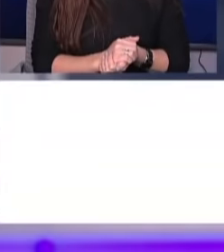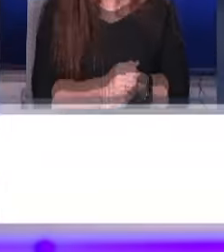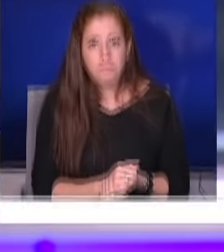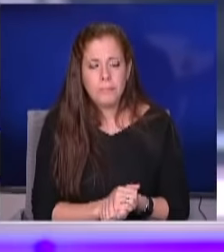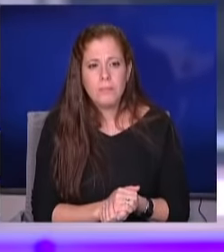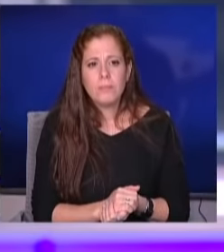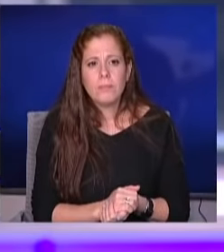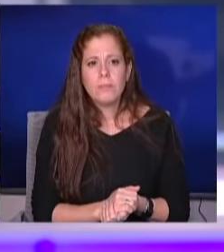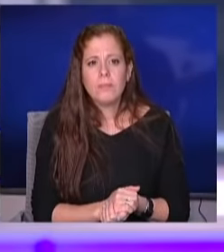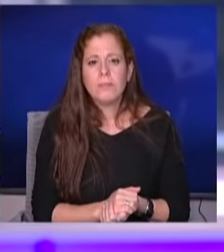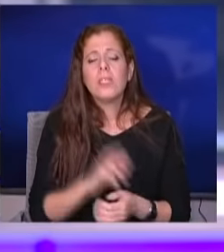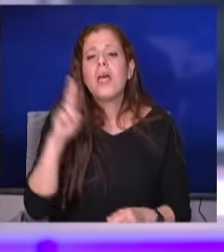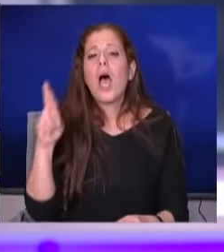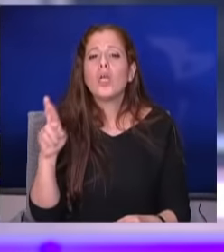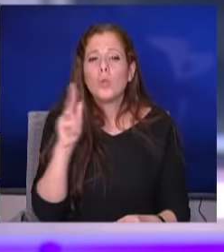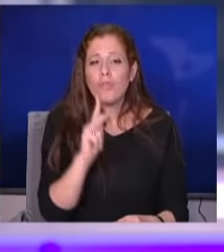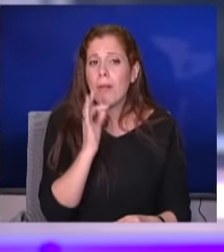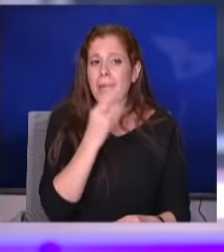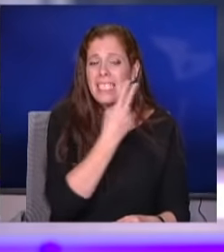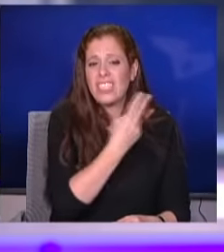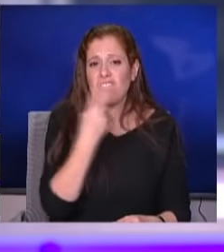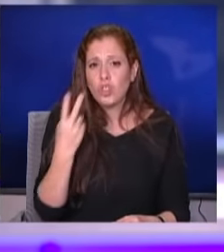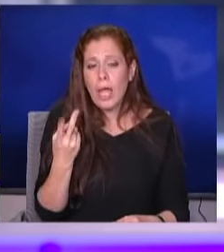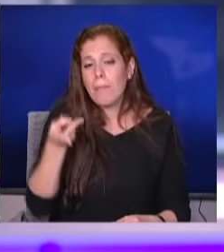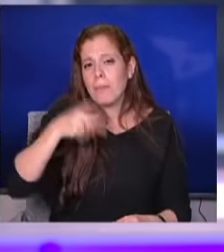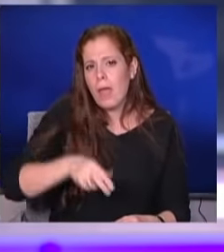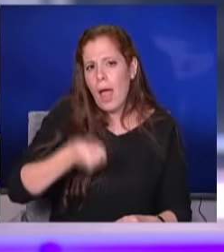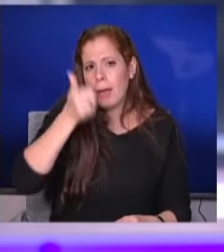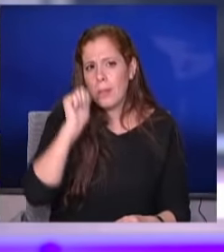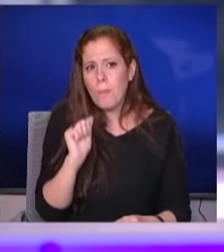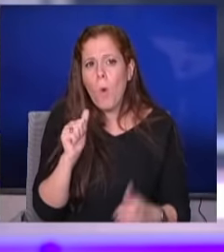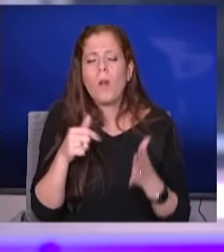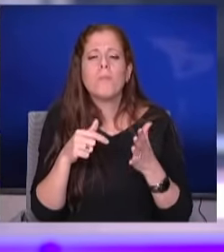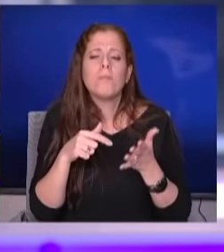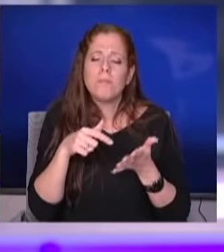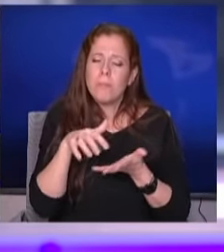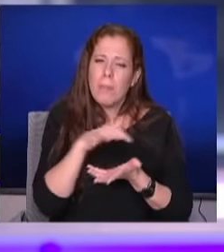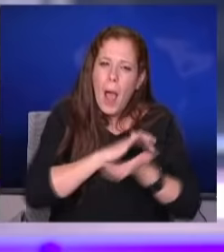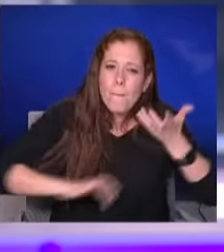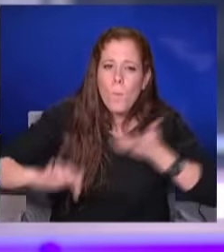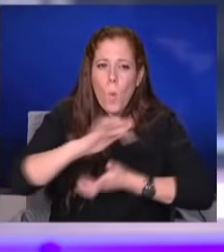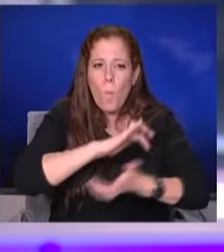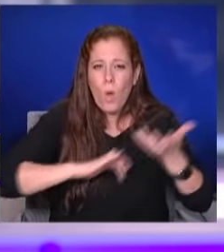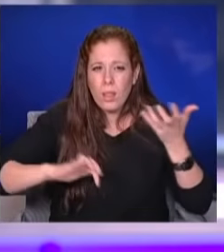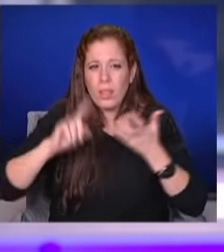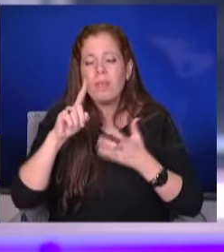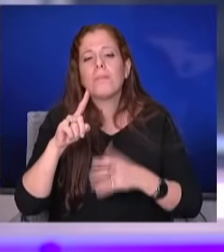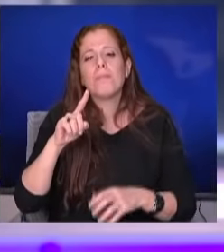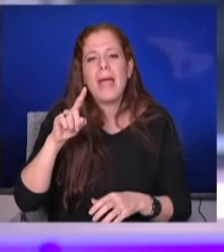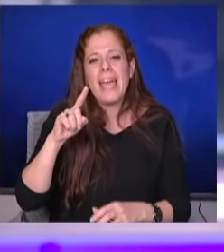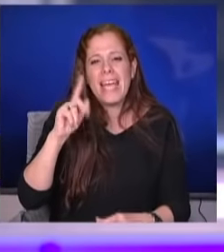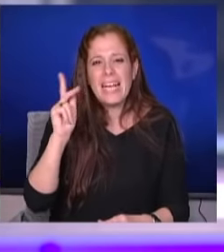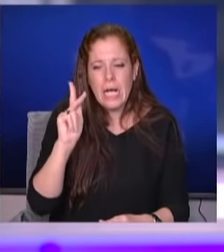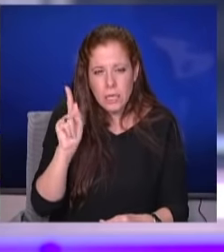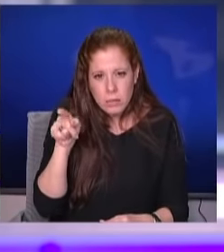לבן קוג'אשווילי, צעיר ישראלי בן 22, נהרג אמש במהלך המהומות האלימות בעיר אלמטי שבקזחסטן.